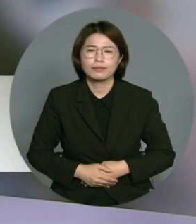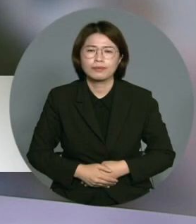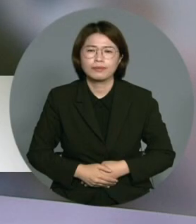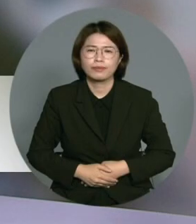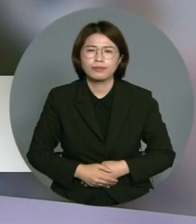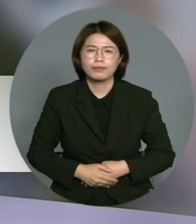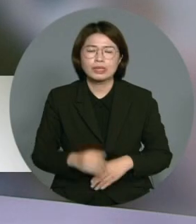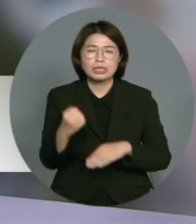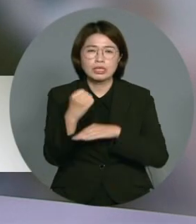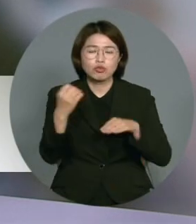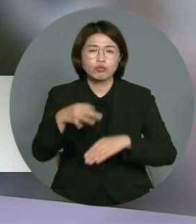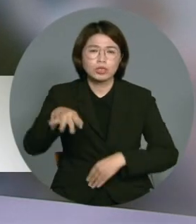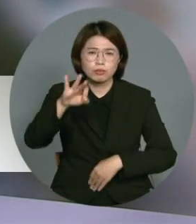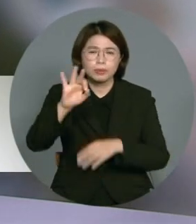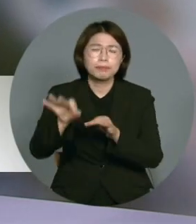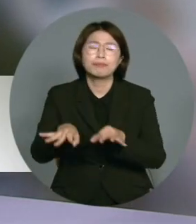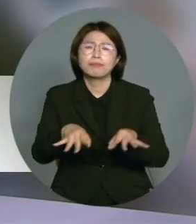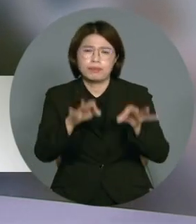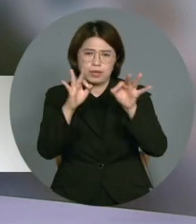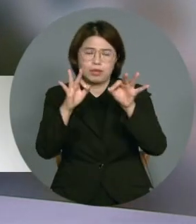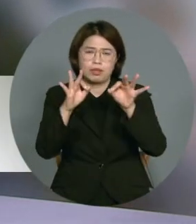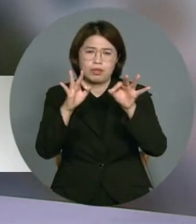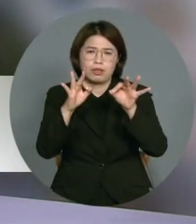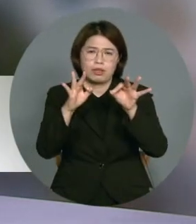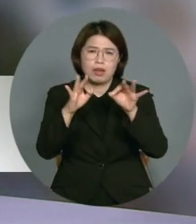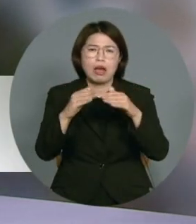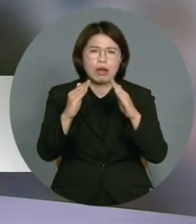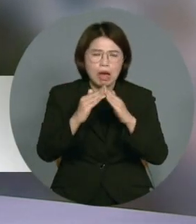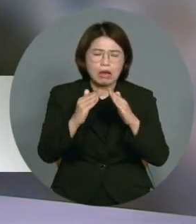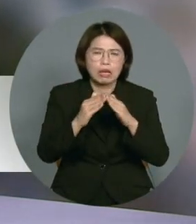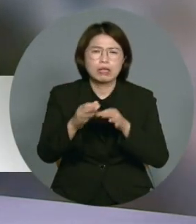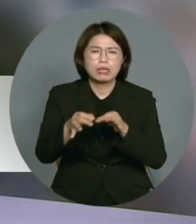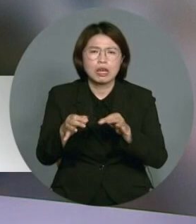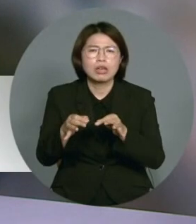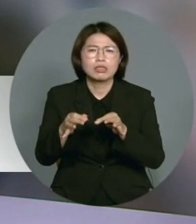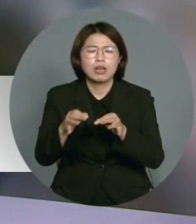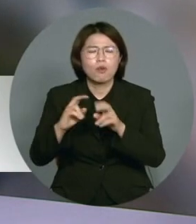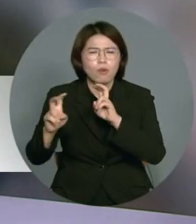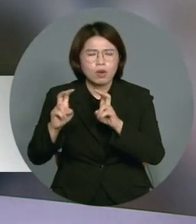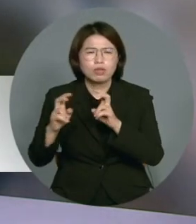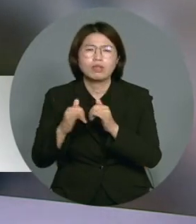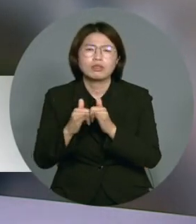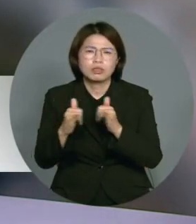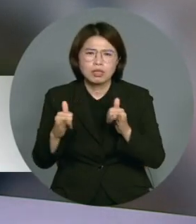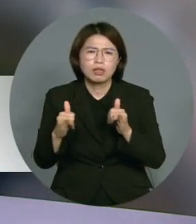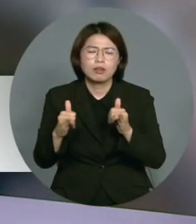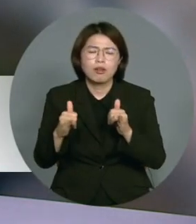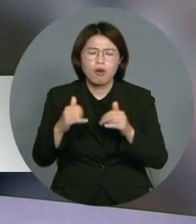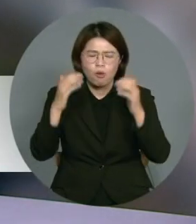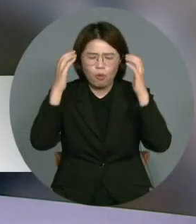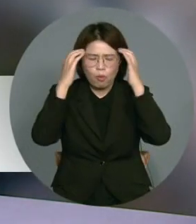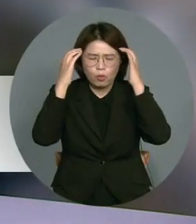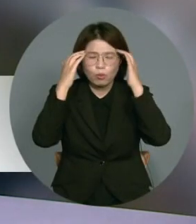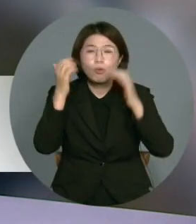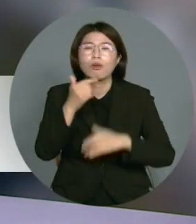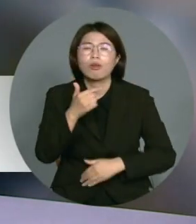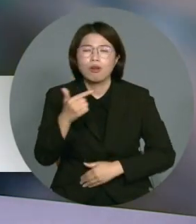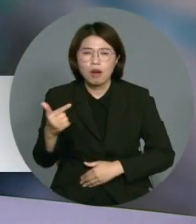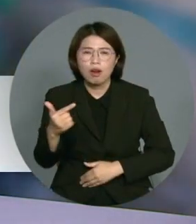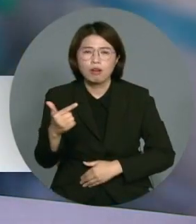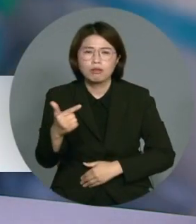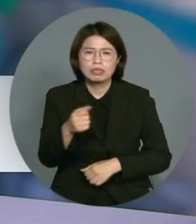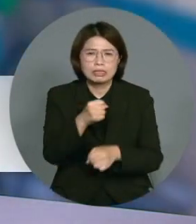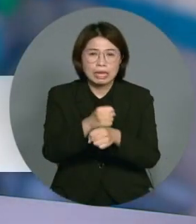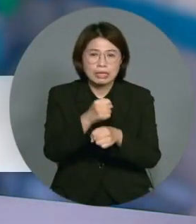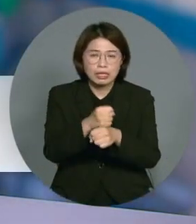네, 이렇게 기준금리가 인상되면서 가계와 소상공인, 기업 등 경제 주체들의 고통이 커지고 생산